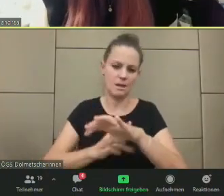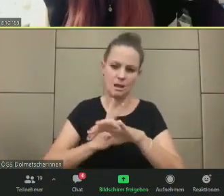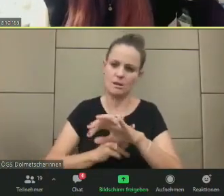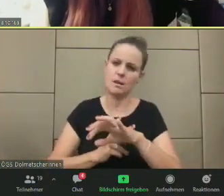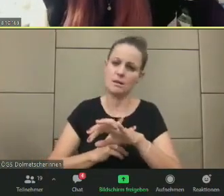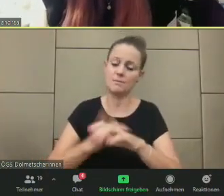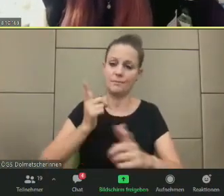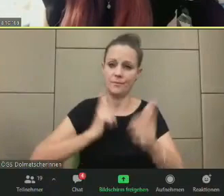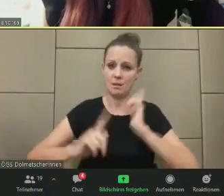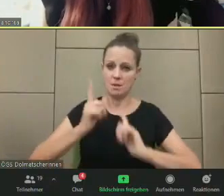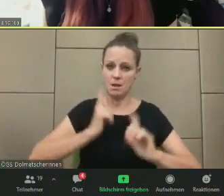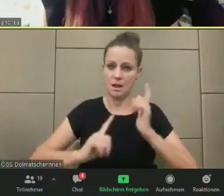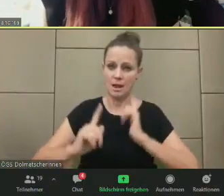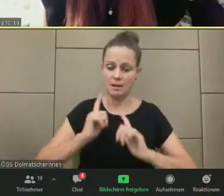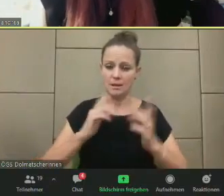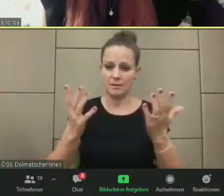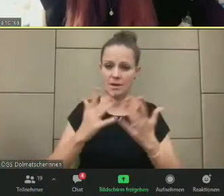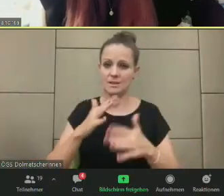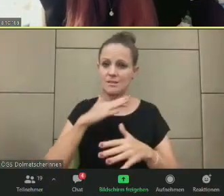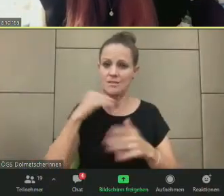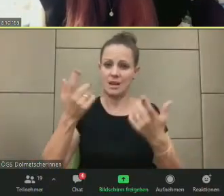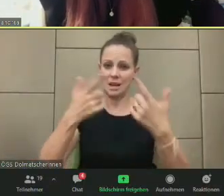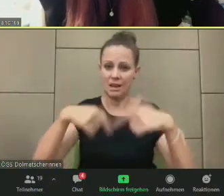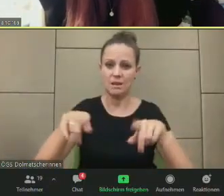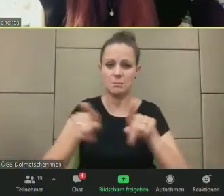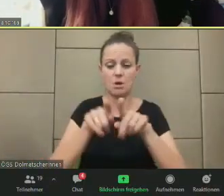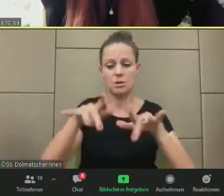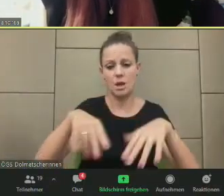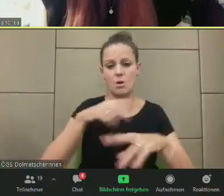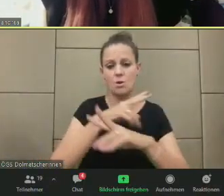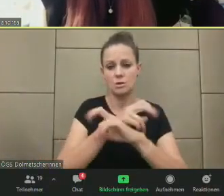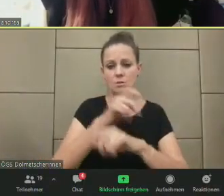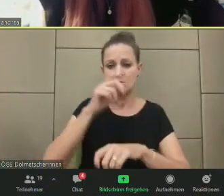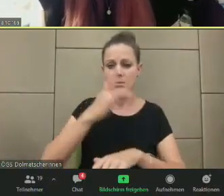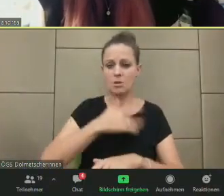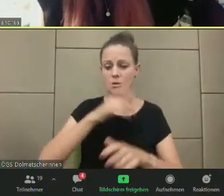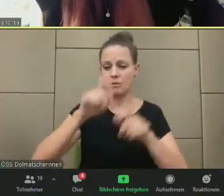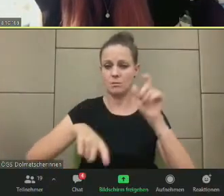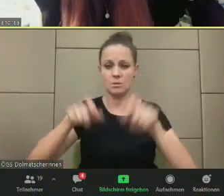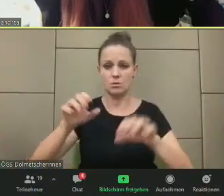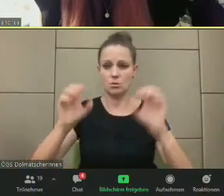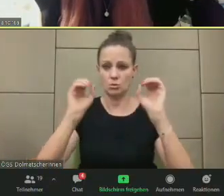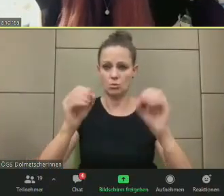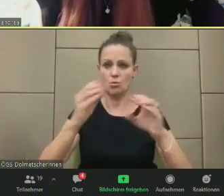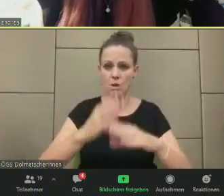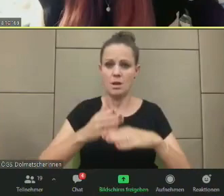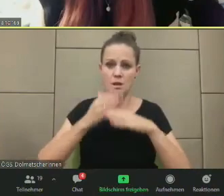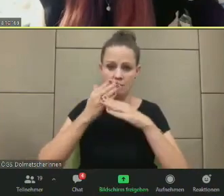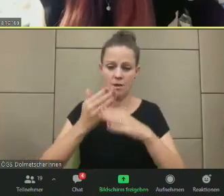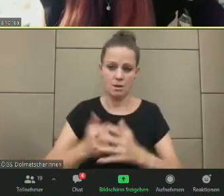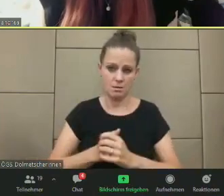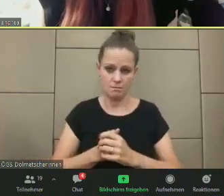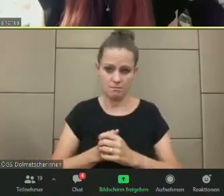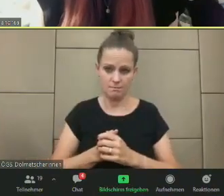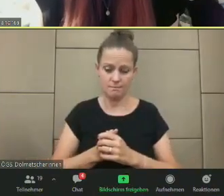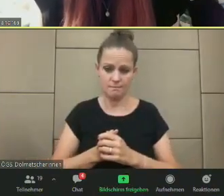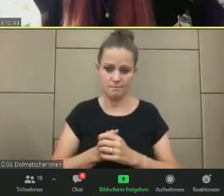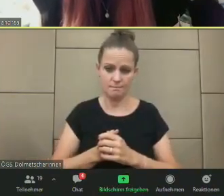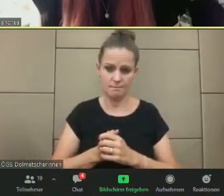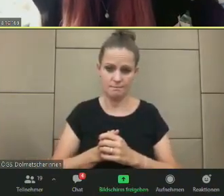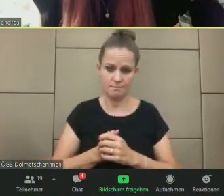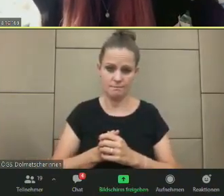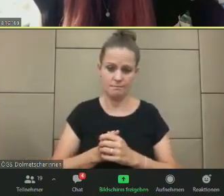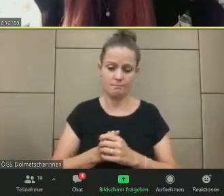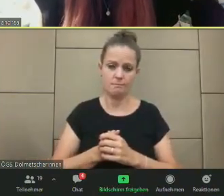es so, dass es in vielen Ländern, aber auch in Österreich so ist, dass Betroffene oft gar keine Hilfe bekommen. Das hat